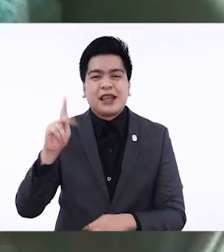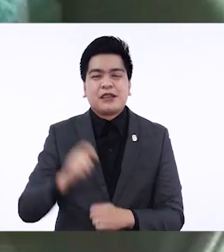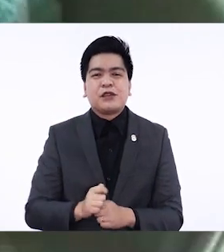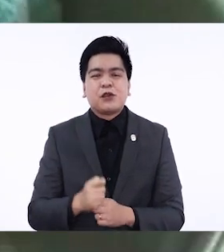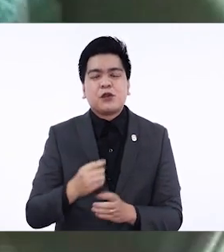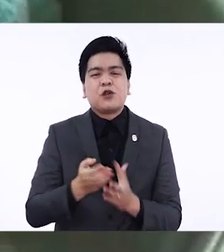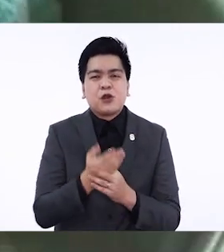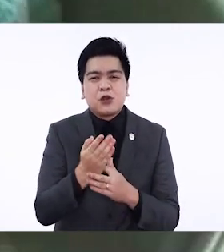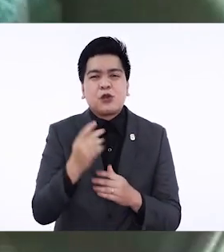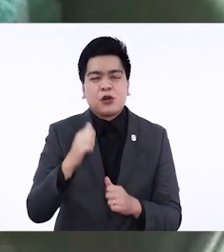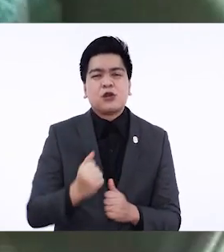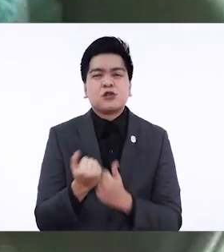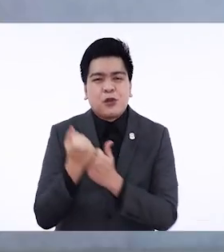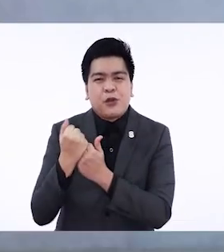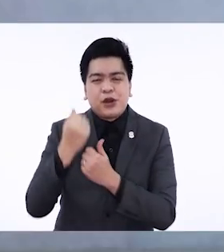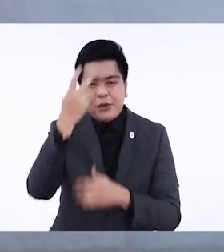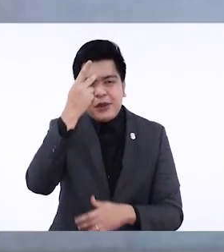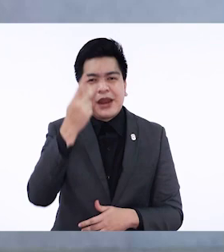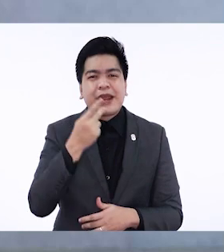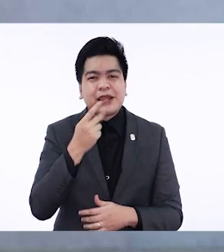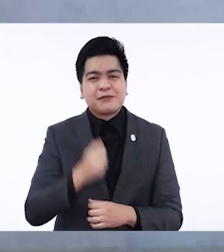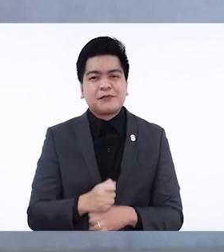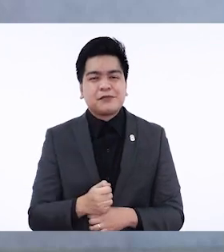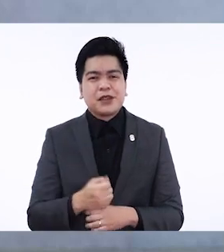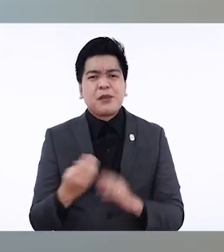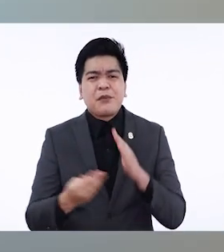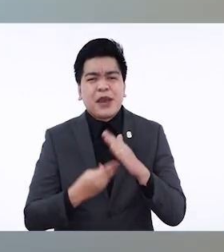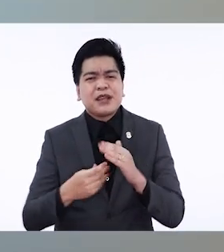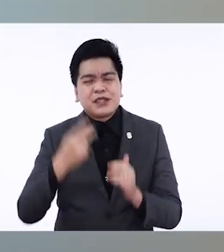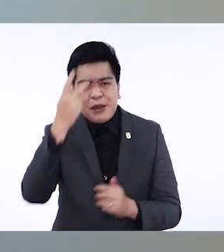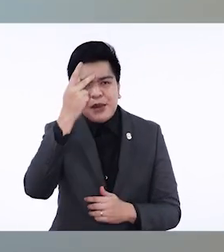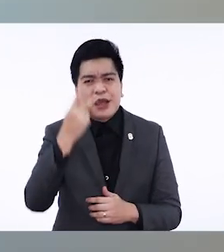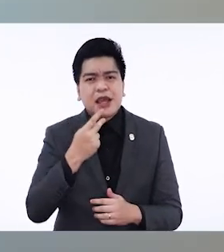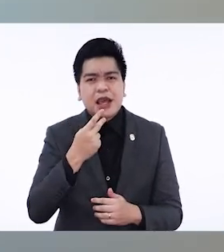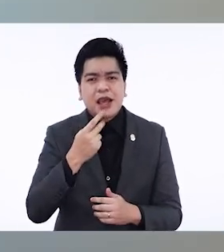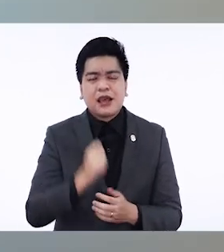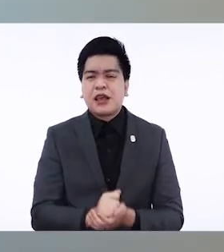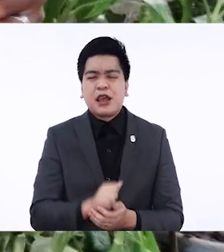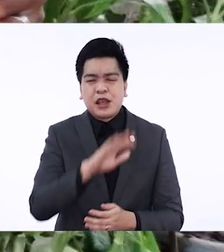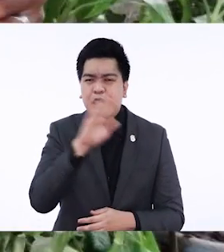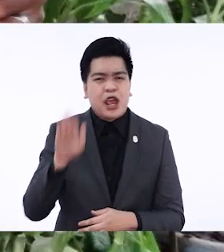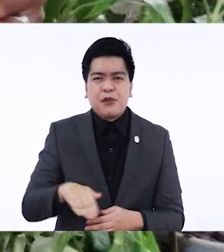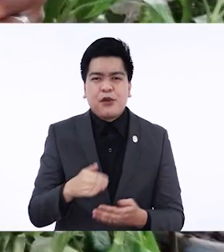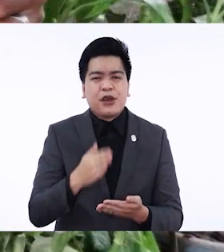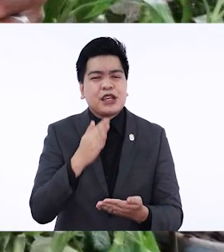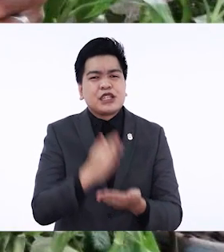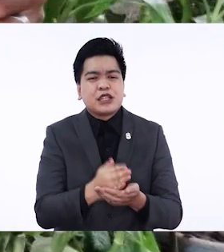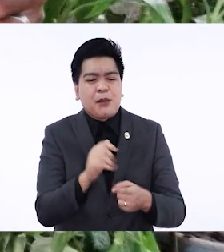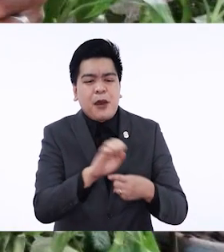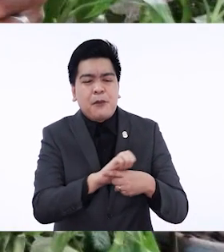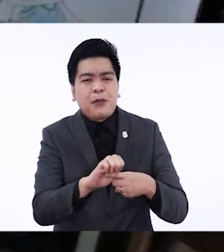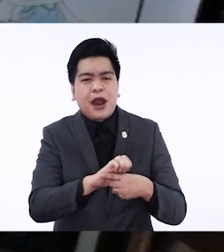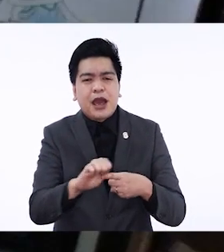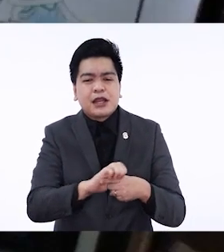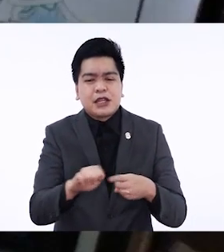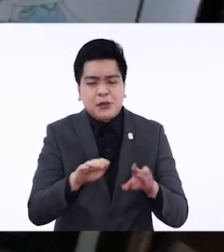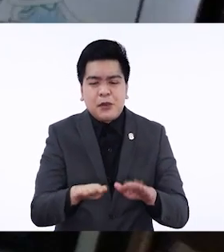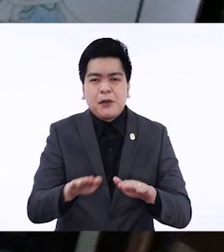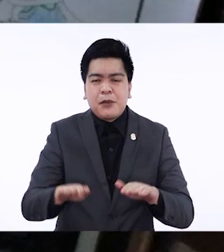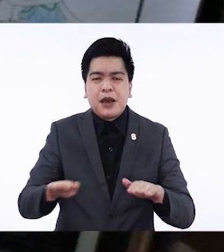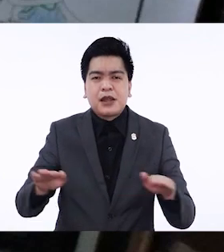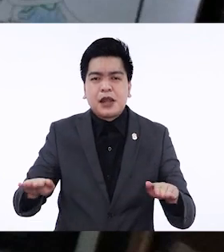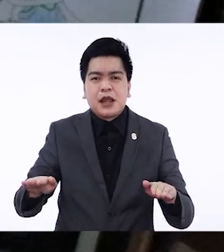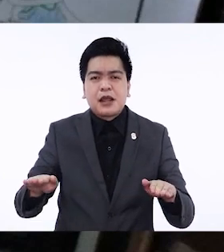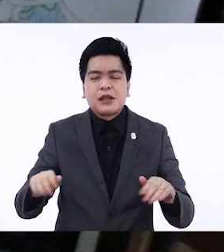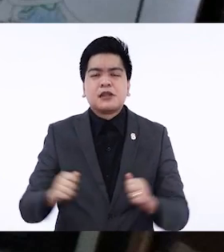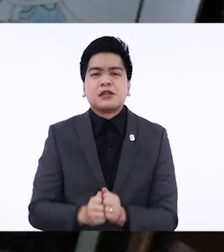na rin ng kanilang mga magulang. Ayon pa sa mga magulang na hinding-hindi sila magsasawa na sanayin sa pakikipagkaisa ang kanilang